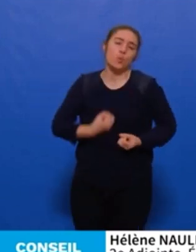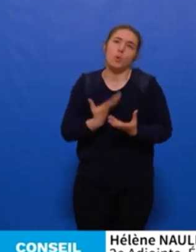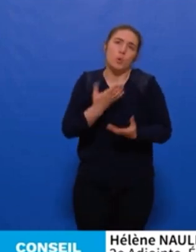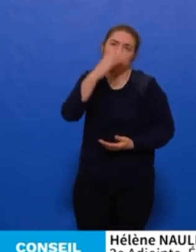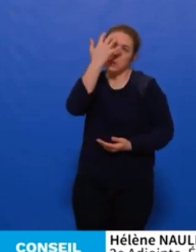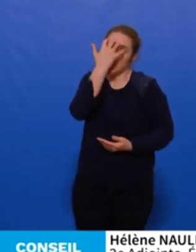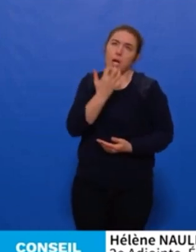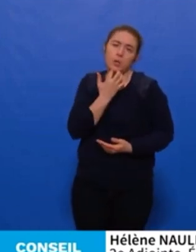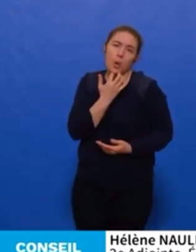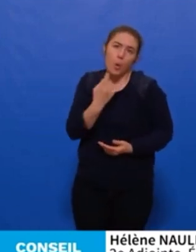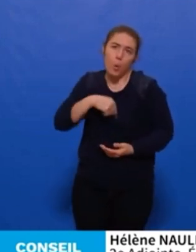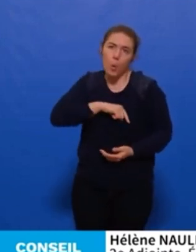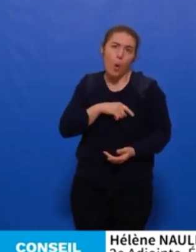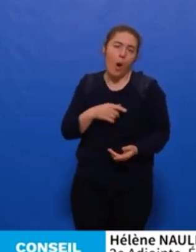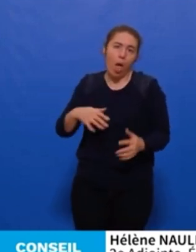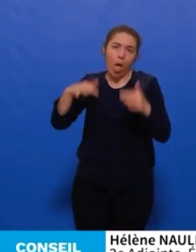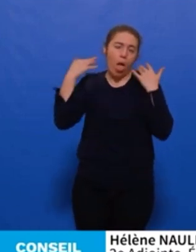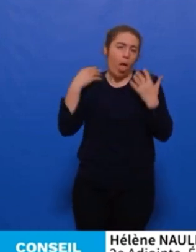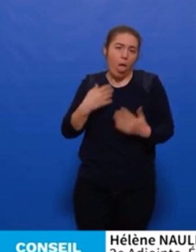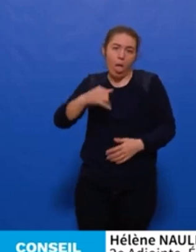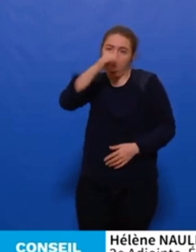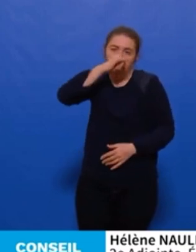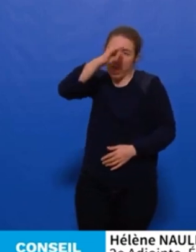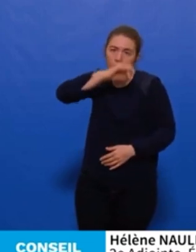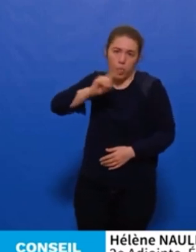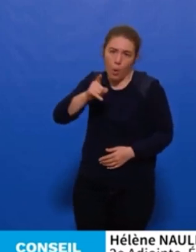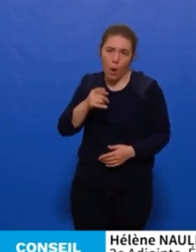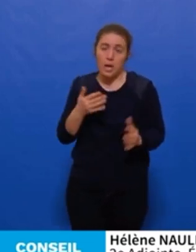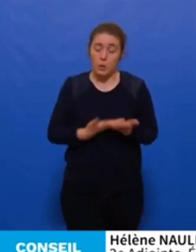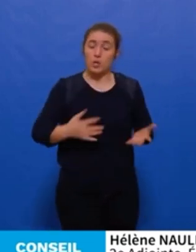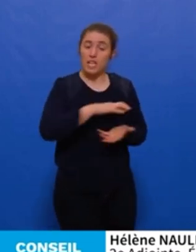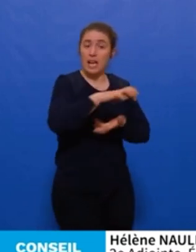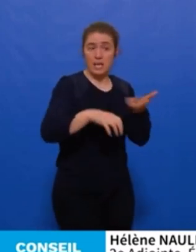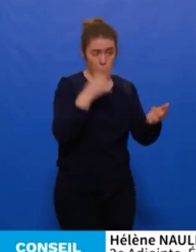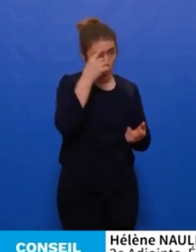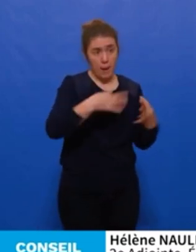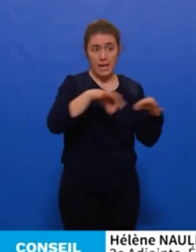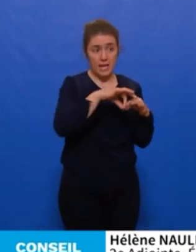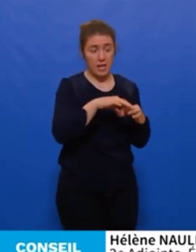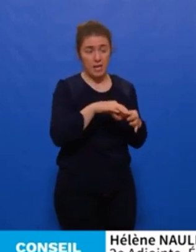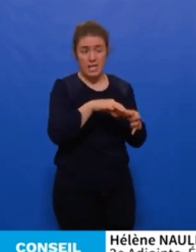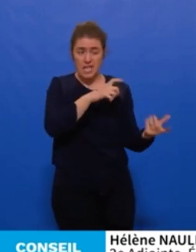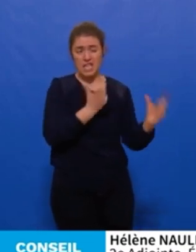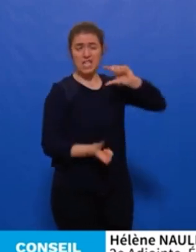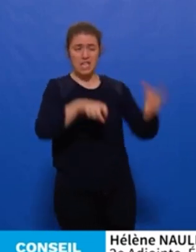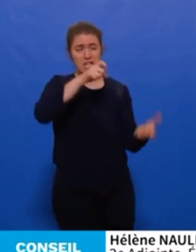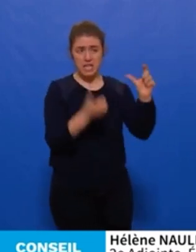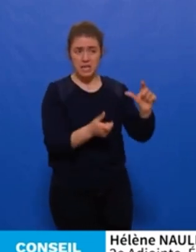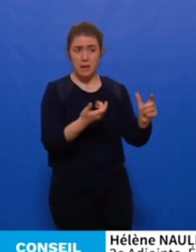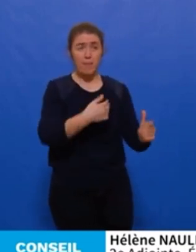une duperie monumentale, et plonger un pays dans une crise de cette nature simplement pour